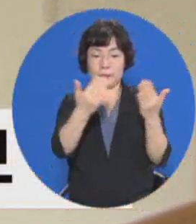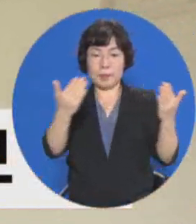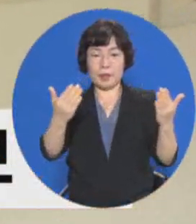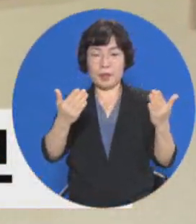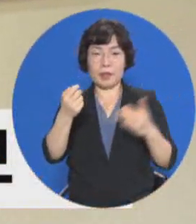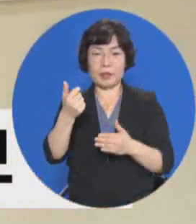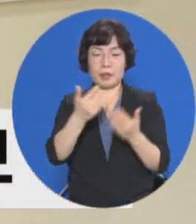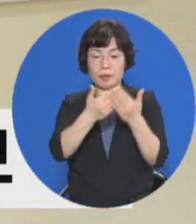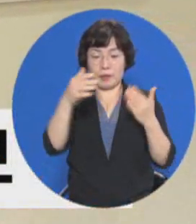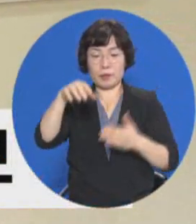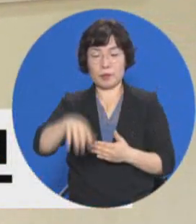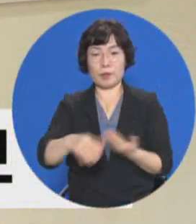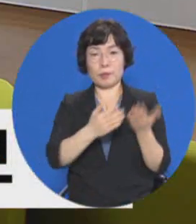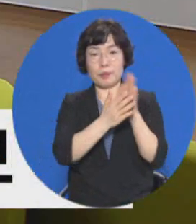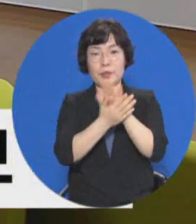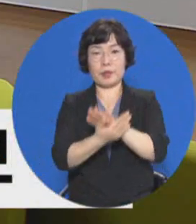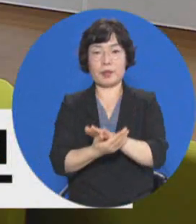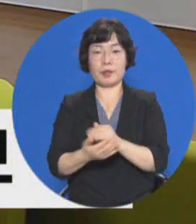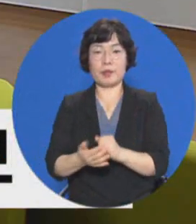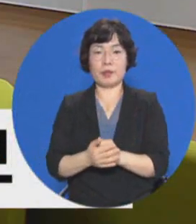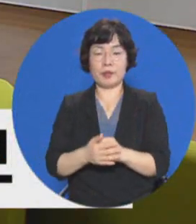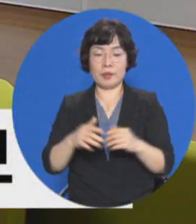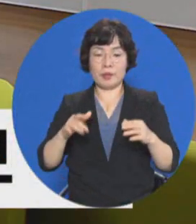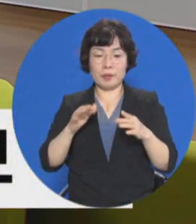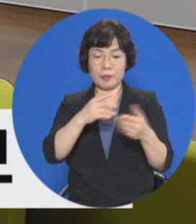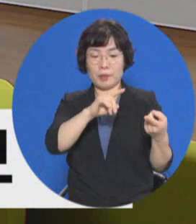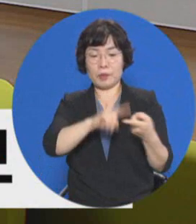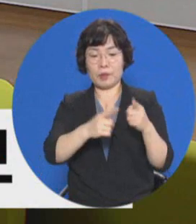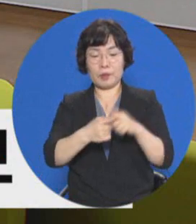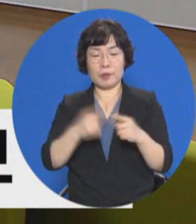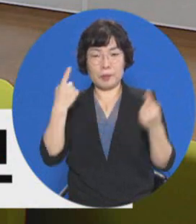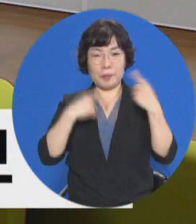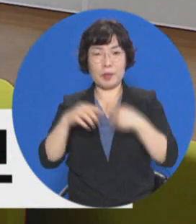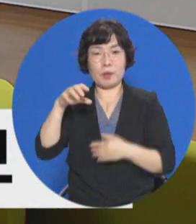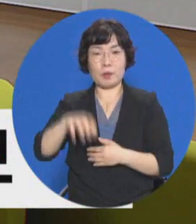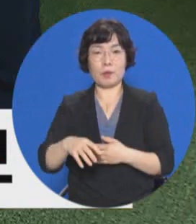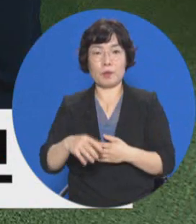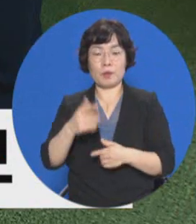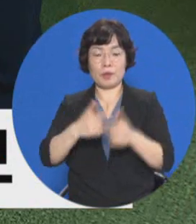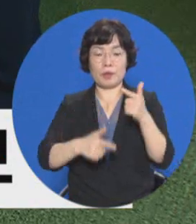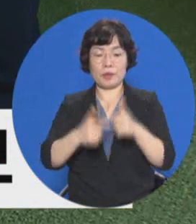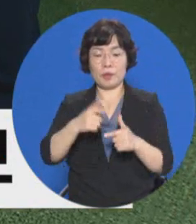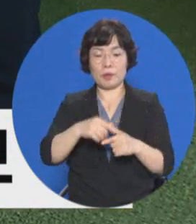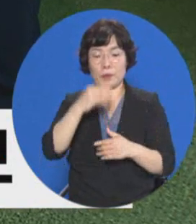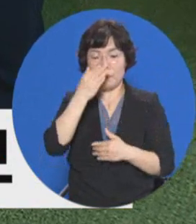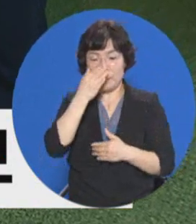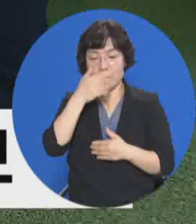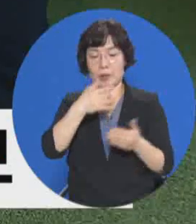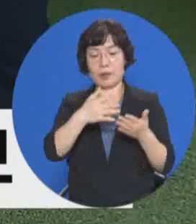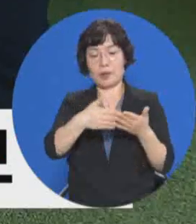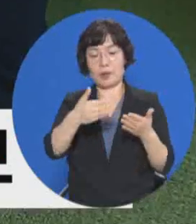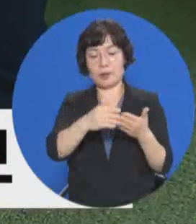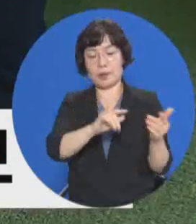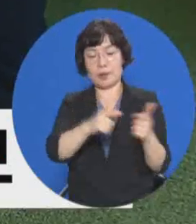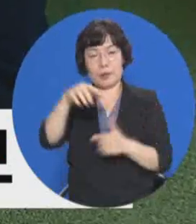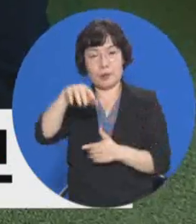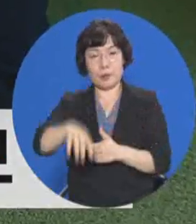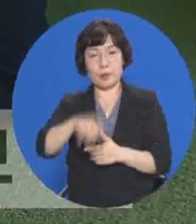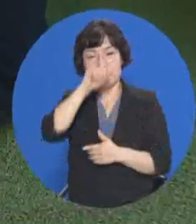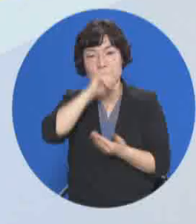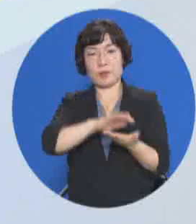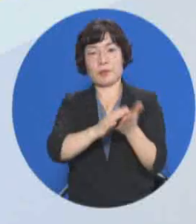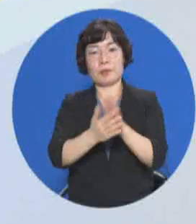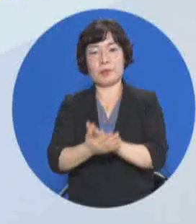작은 갤러리가 됐습니다. 장난치던 아이들이 다치기 일쑤였던 장소가 소박한 예술의 공간으로 탈바꿈한